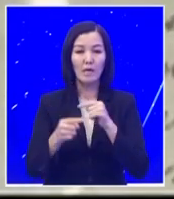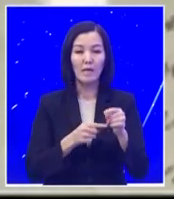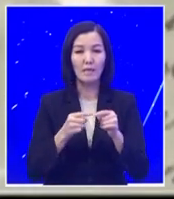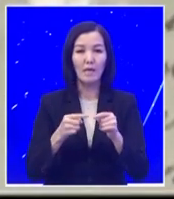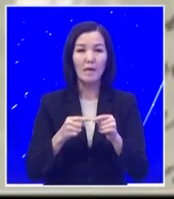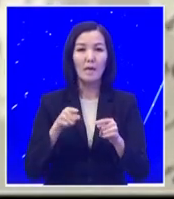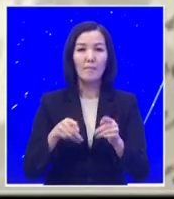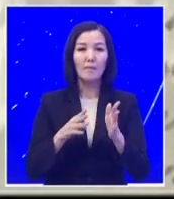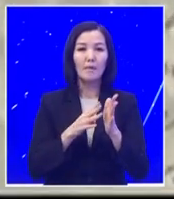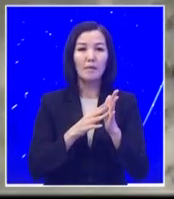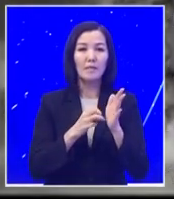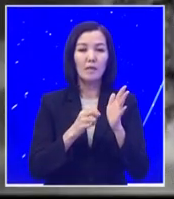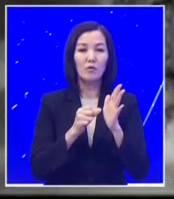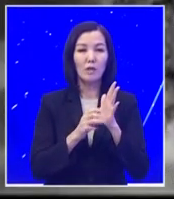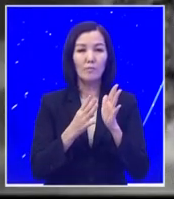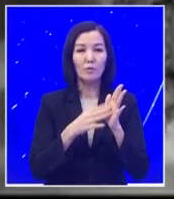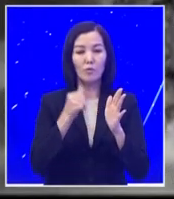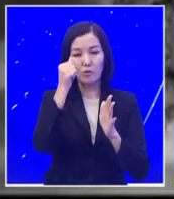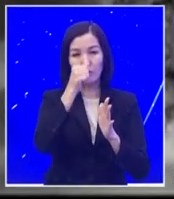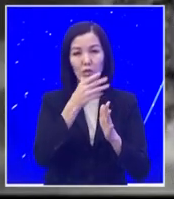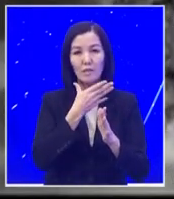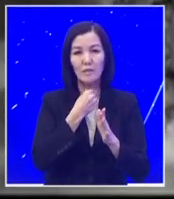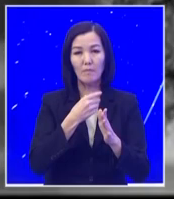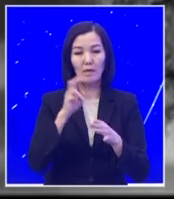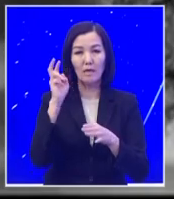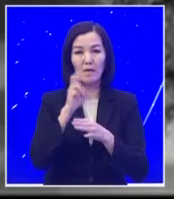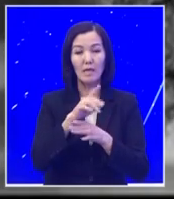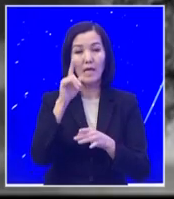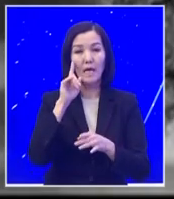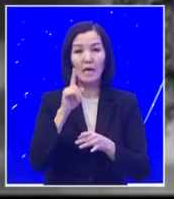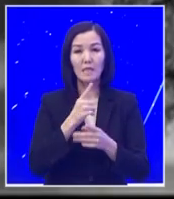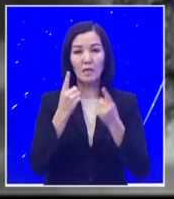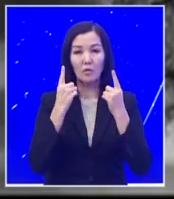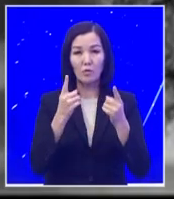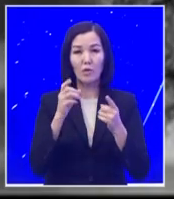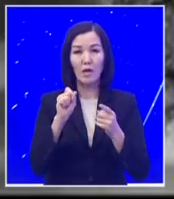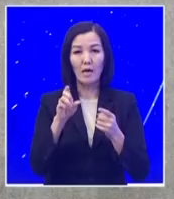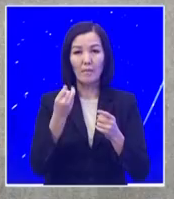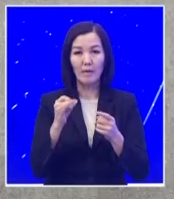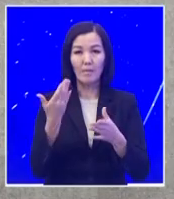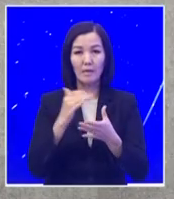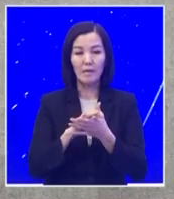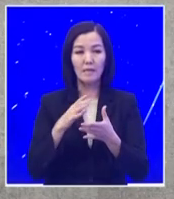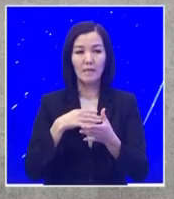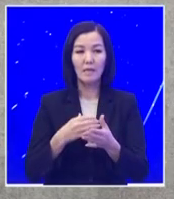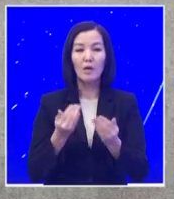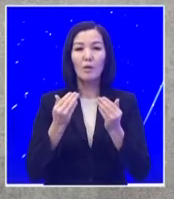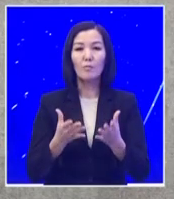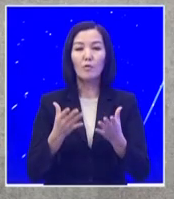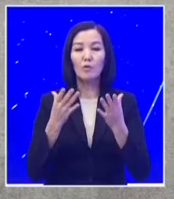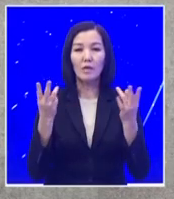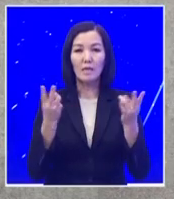кейін 1869 жылы Семейге келеді. Дәл осы жерде қазақтың ұлы ақыны Абаймен танысады. Абай бүгінгі